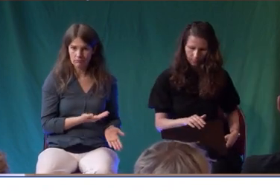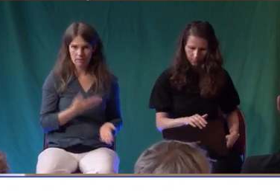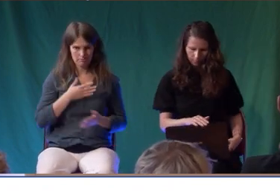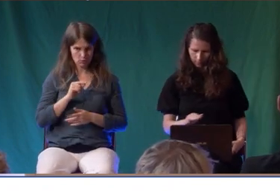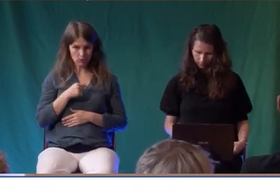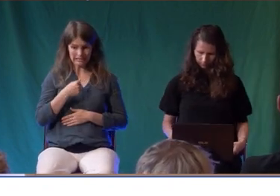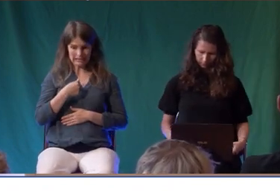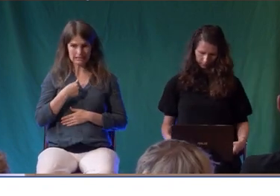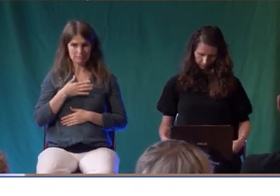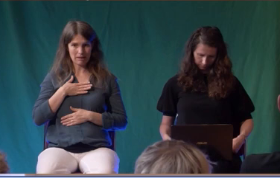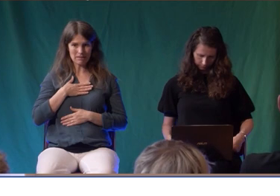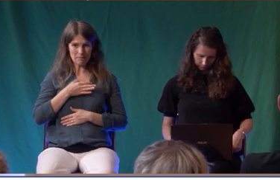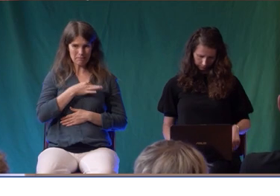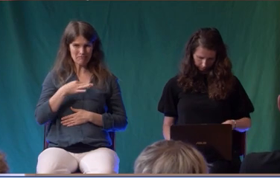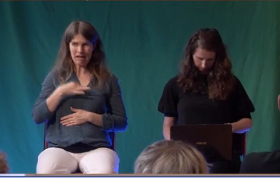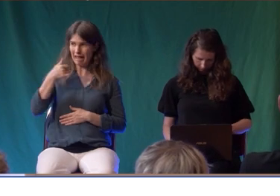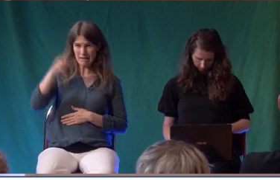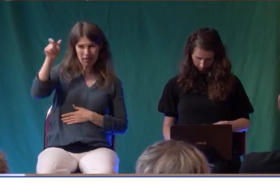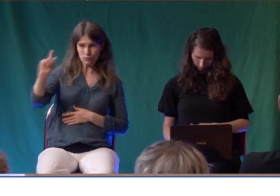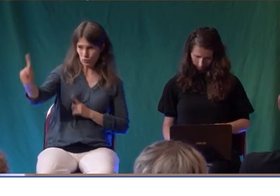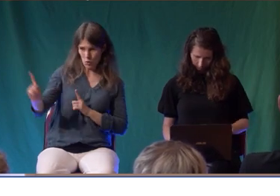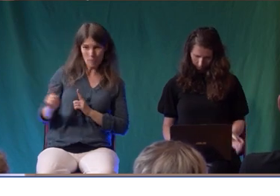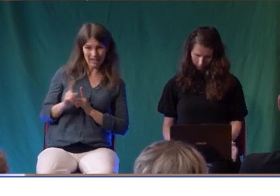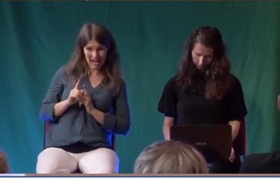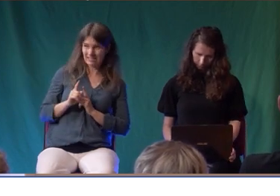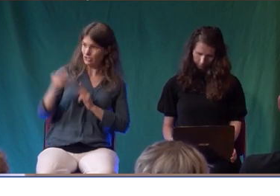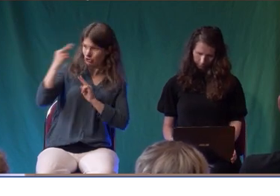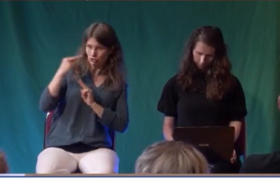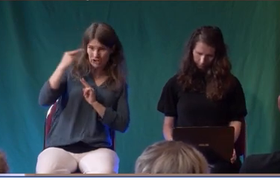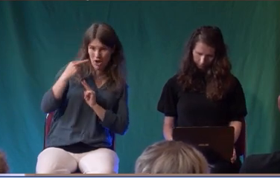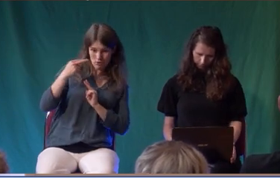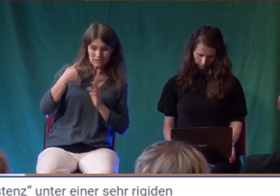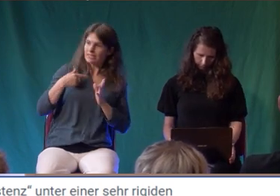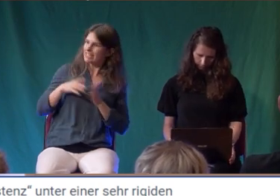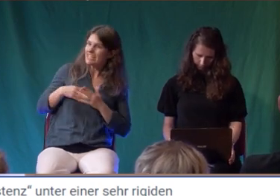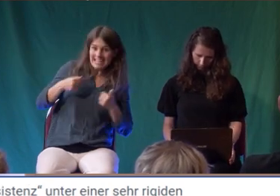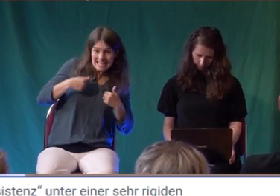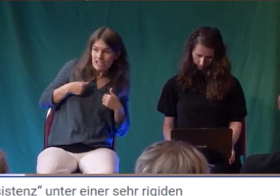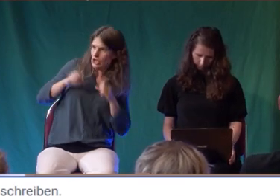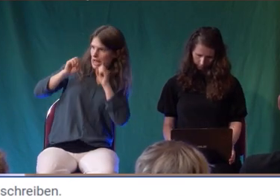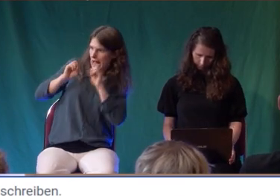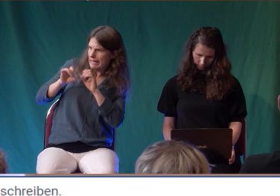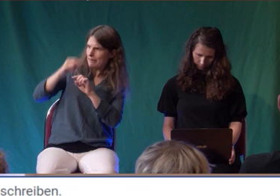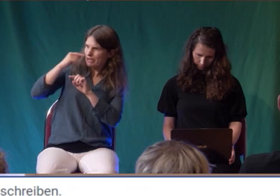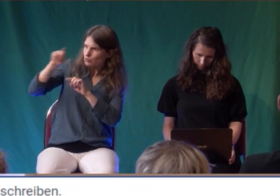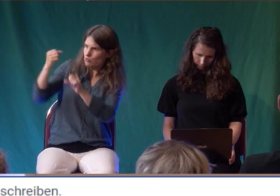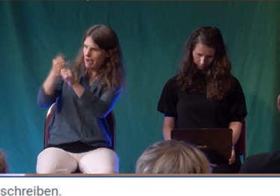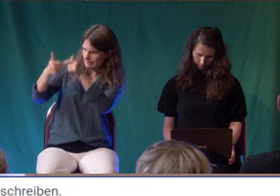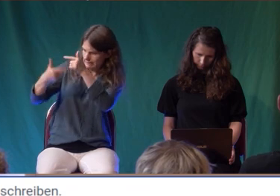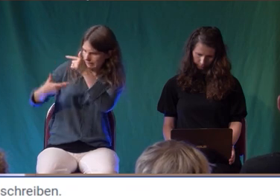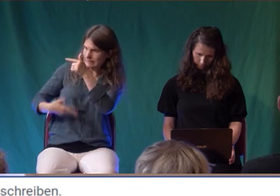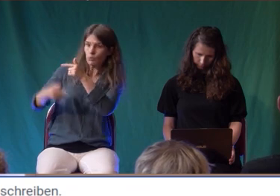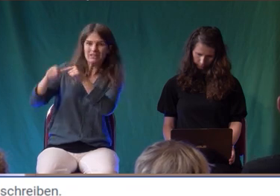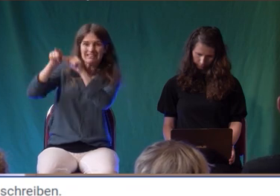Kind zu wickeln dem ich sage was zu tun ist und dann soll diese Person über mich Berichte schreiben warum